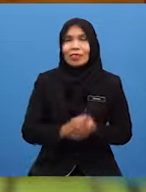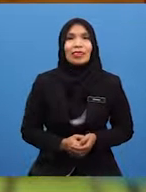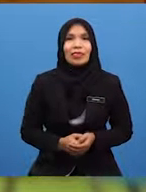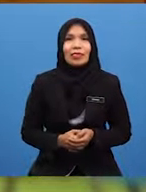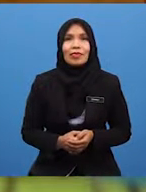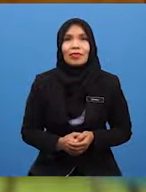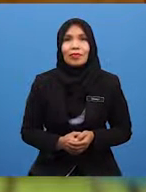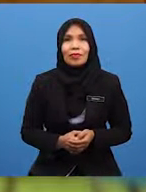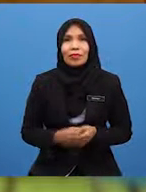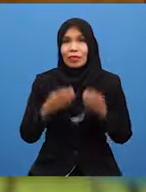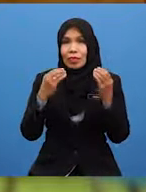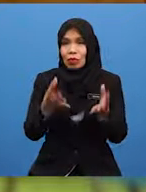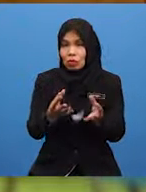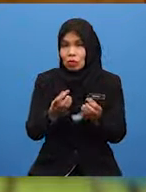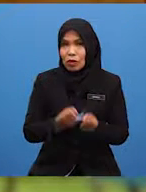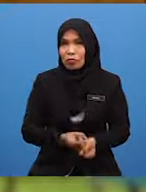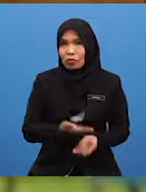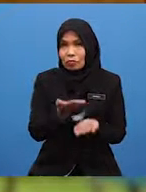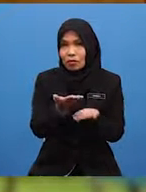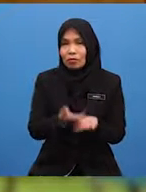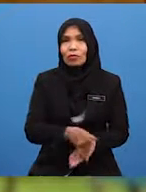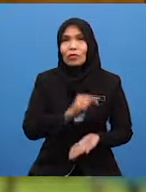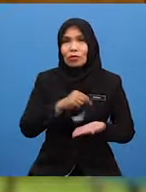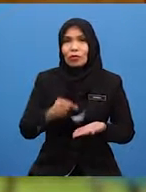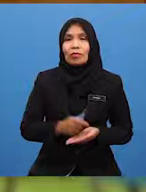mahu kamu tulis titik